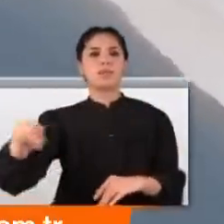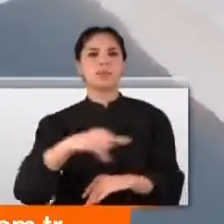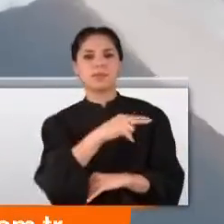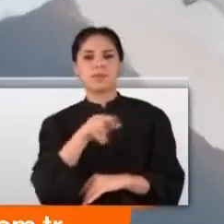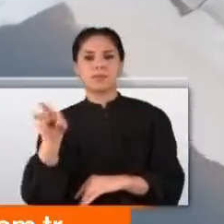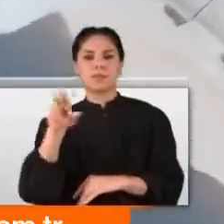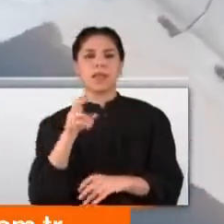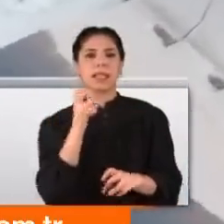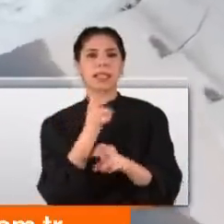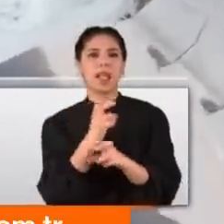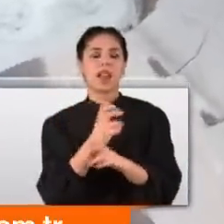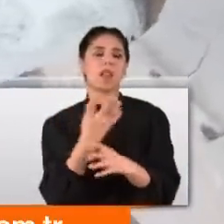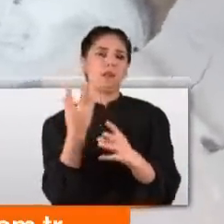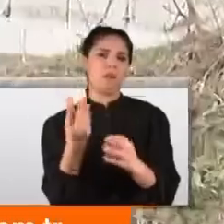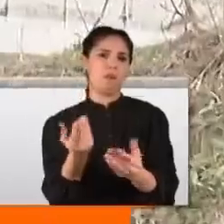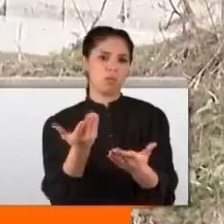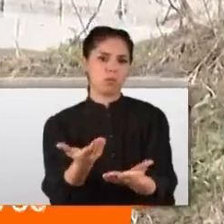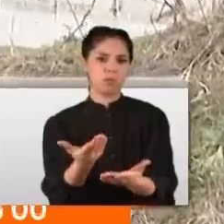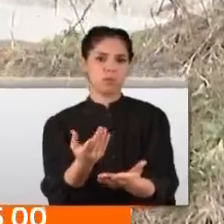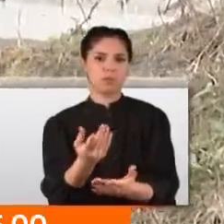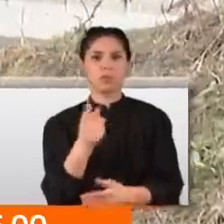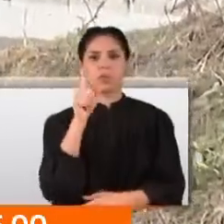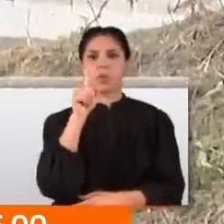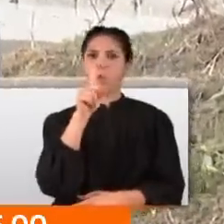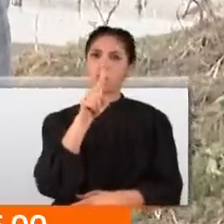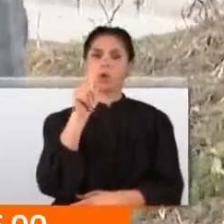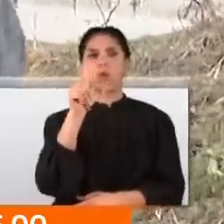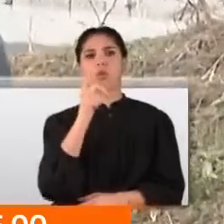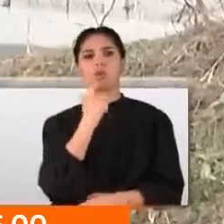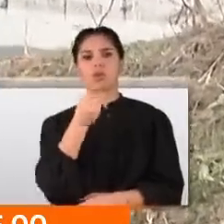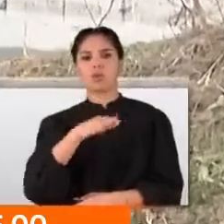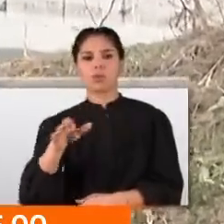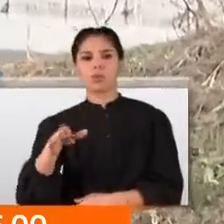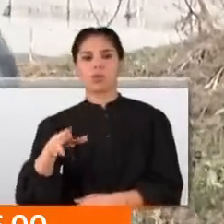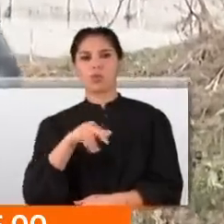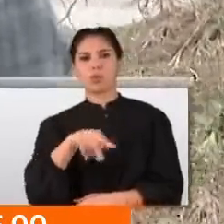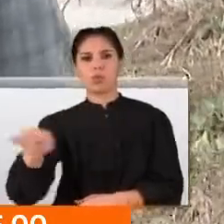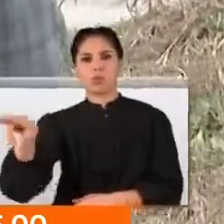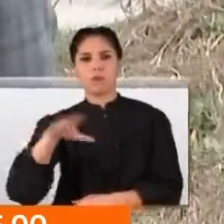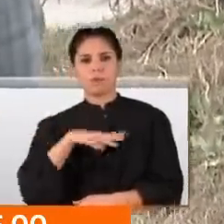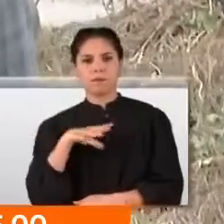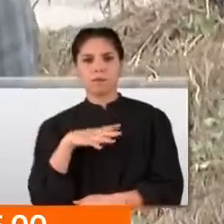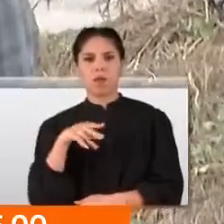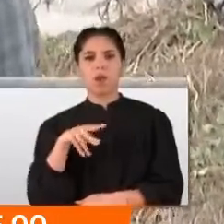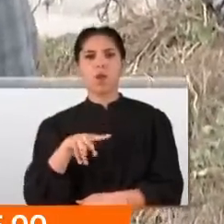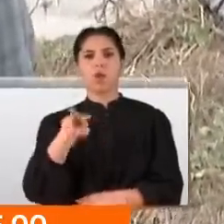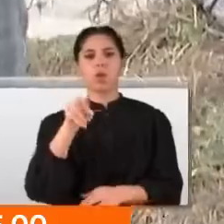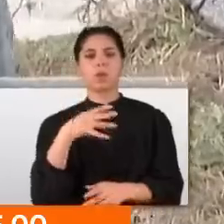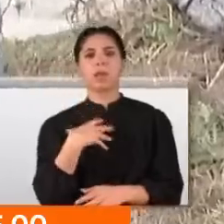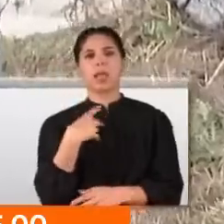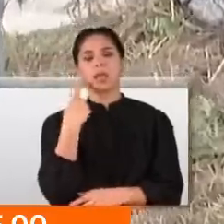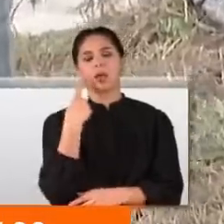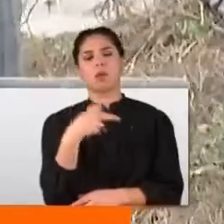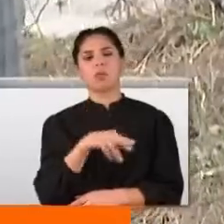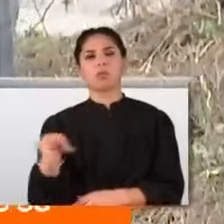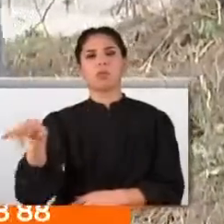adeta tehlikeye davetiye çıkarıyor. 12-13 yaşlarındaki çocuklar. Öbür tarafa geçip geliyorlar bazen. Yol yapmışlar orayı. Kendine göre